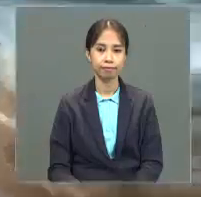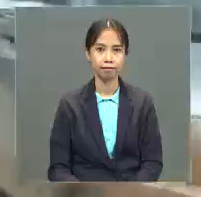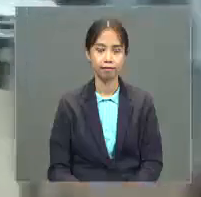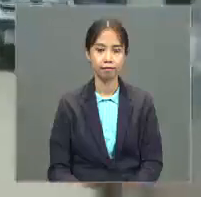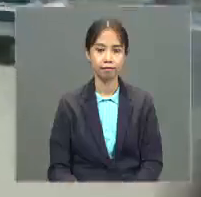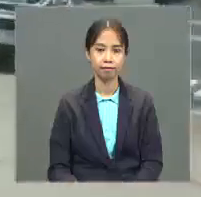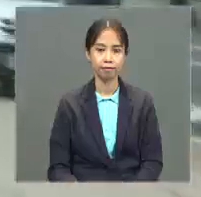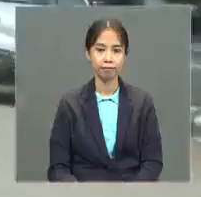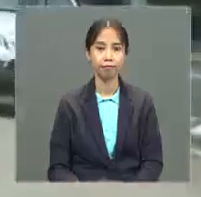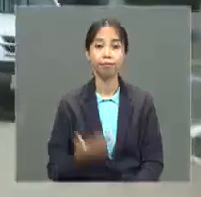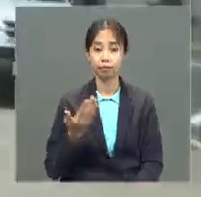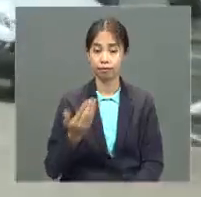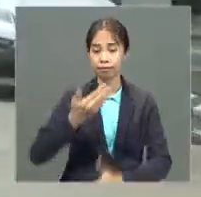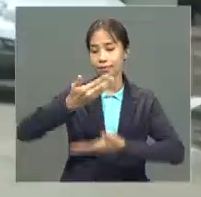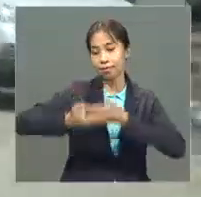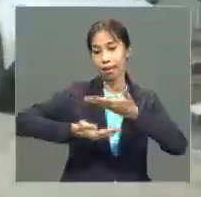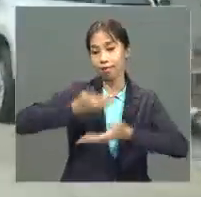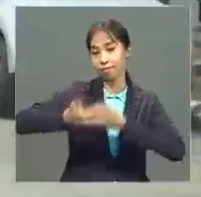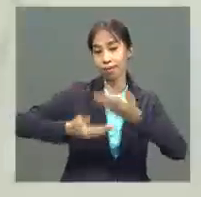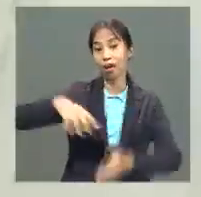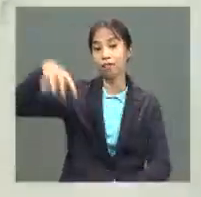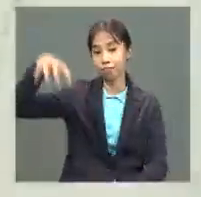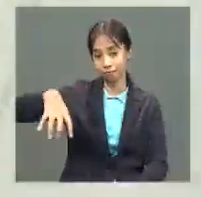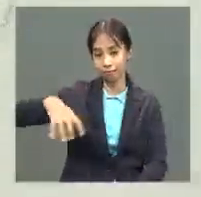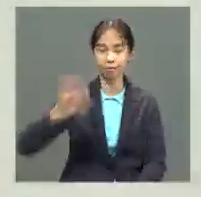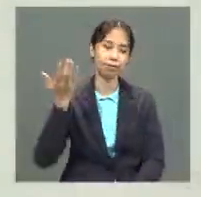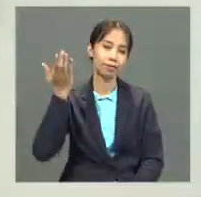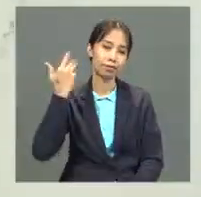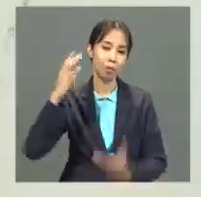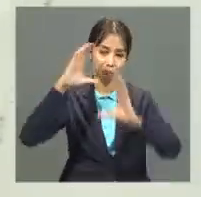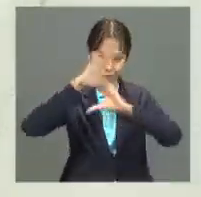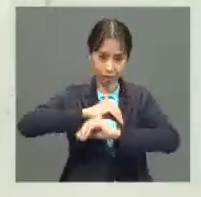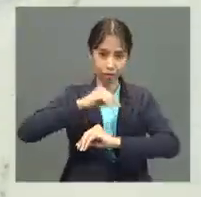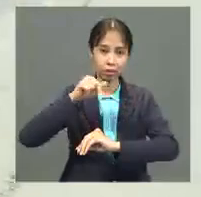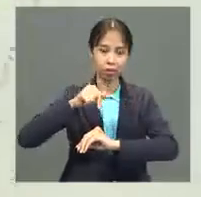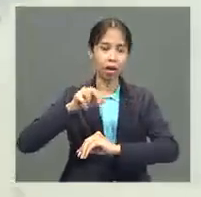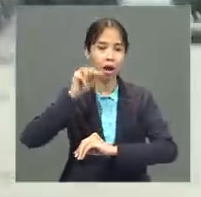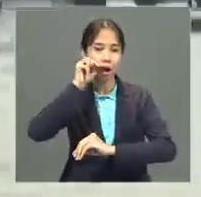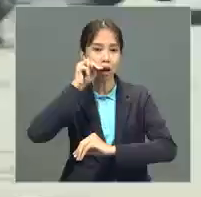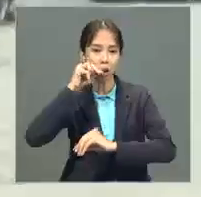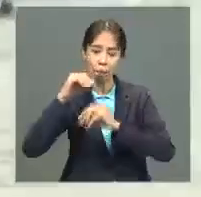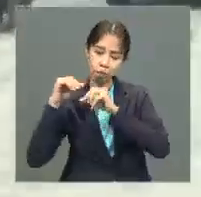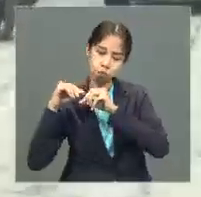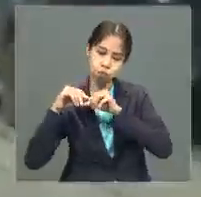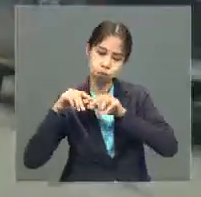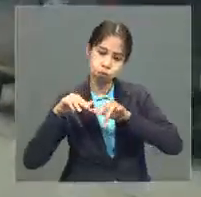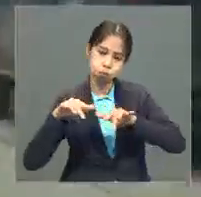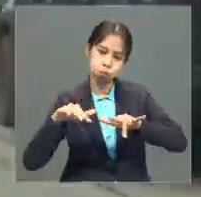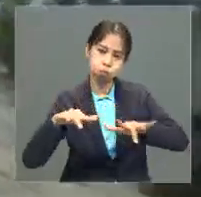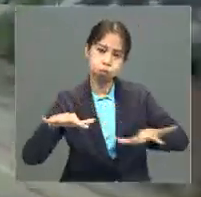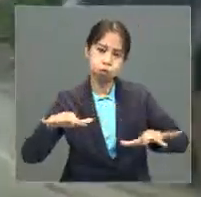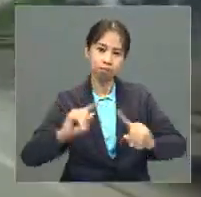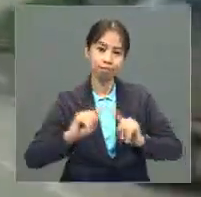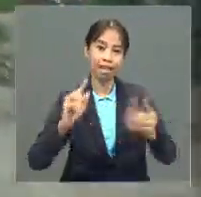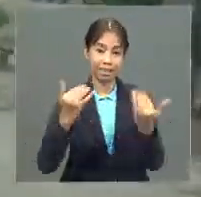ส่วนในตลาดแม่สวยนะครับเมื่อช่วงค่ำวานนี้นะครับน้ำนั้นได้หลากเข้าท่วมแต่ว่าตอน